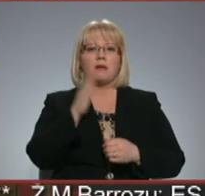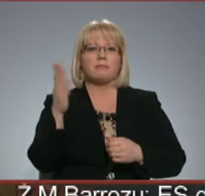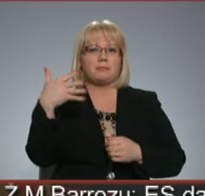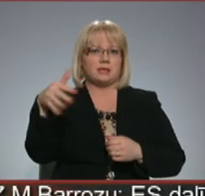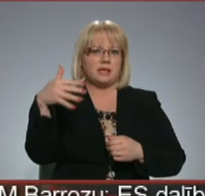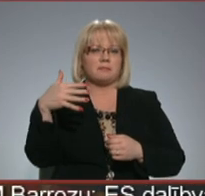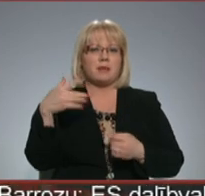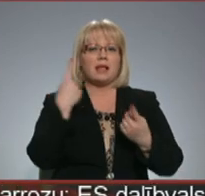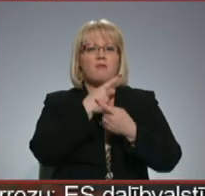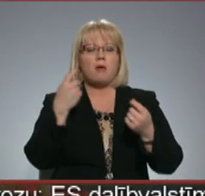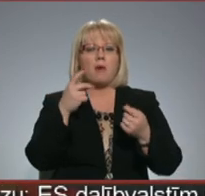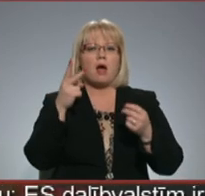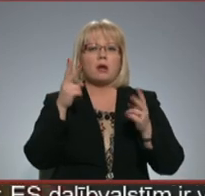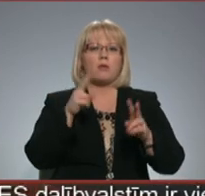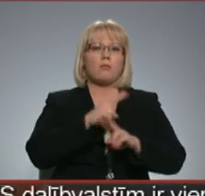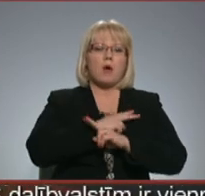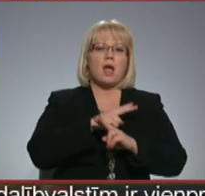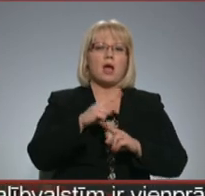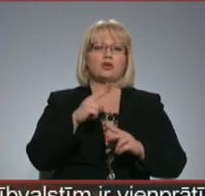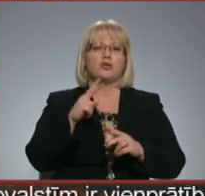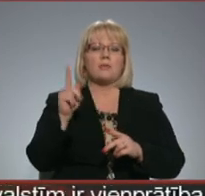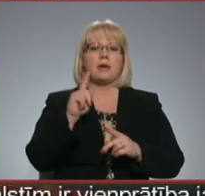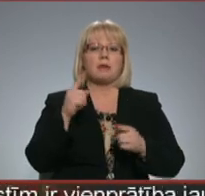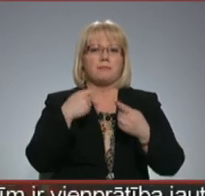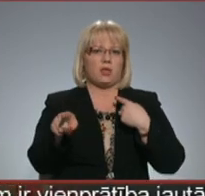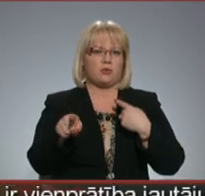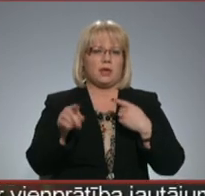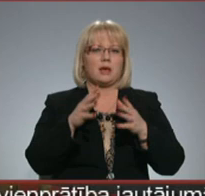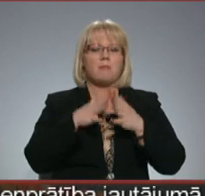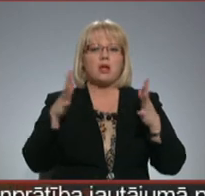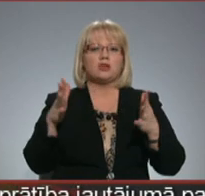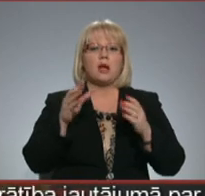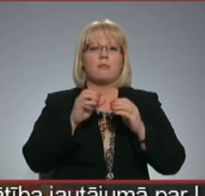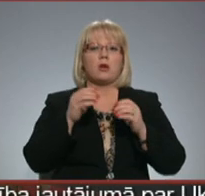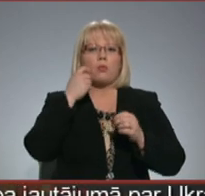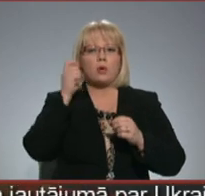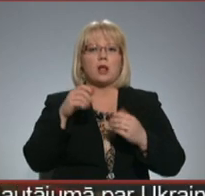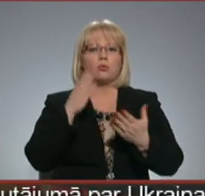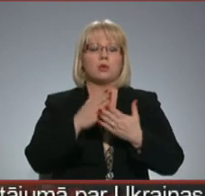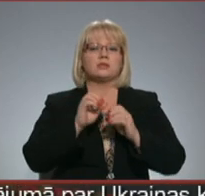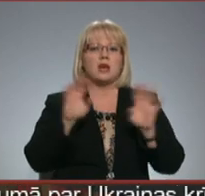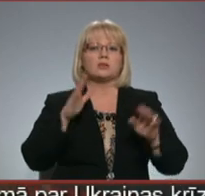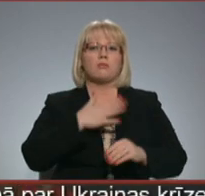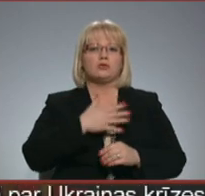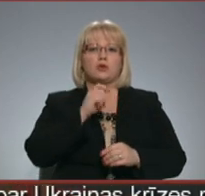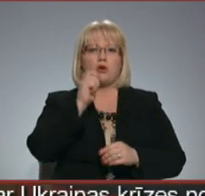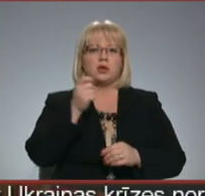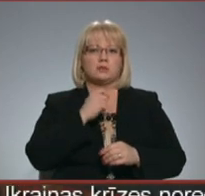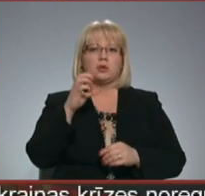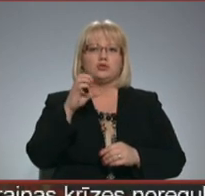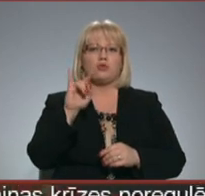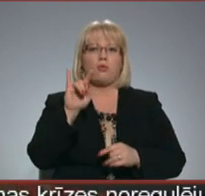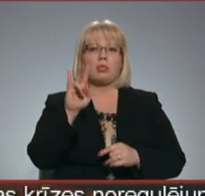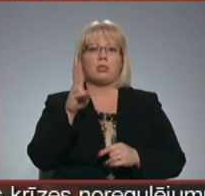bet informācija gan par upuriem bojā gājušajiem ir visai pretrunīga. Plašāk par Ukrainā notiekušo stāsta mūsu speciāla korespondente Kīvā